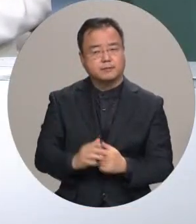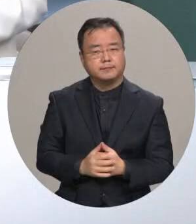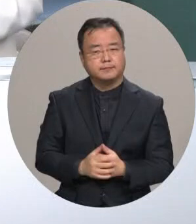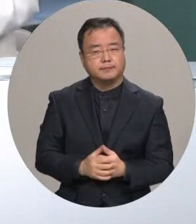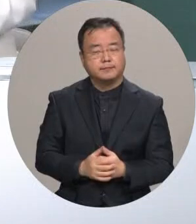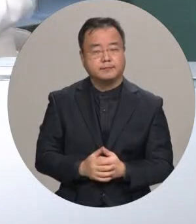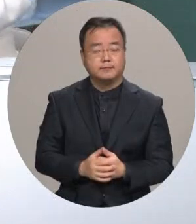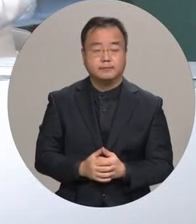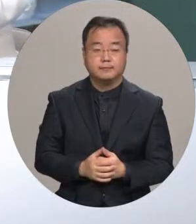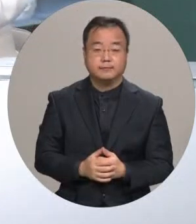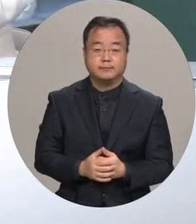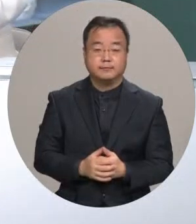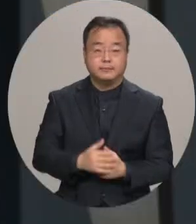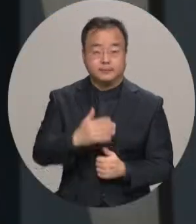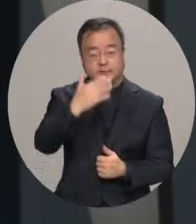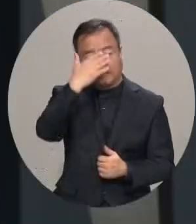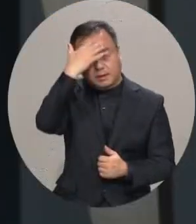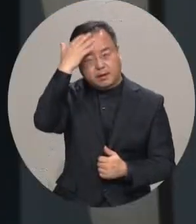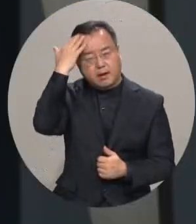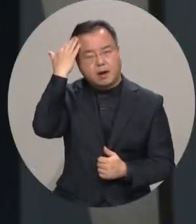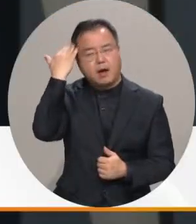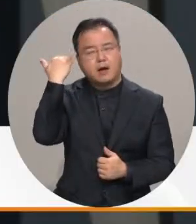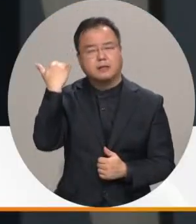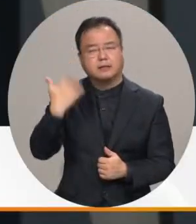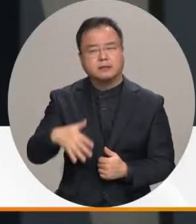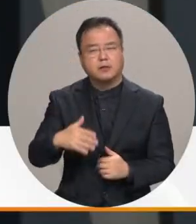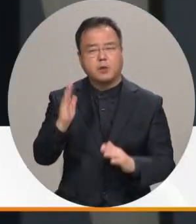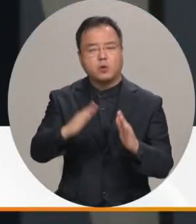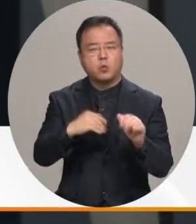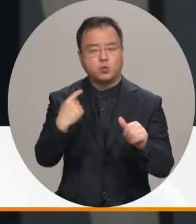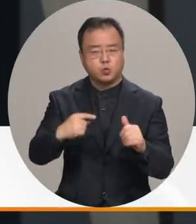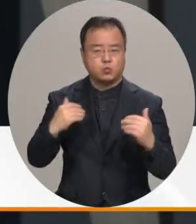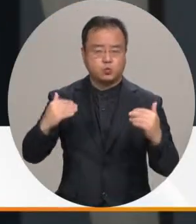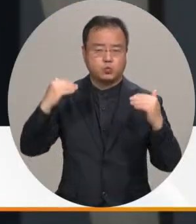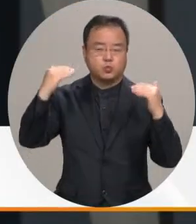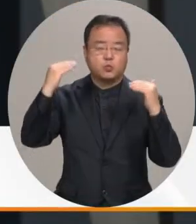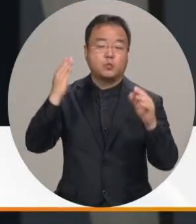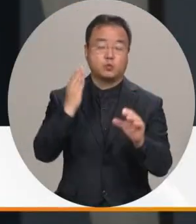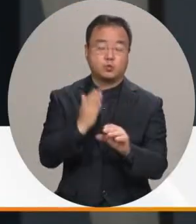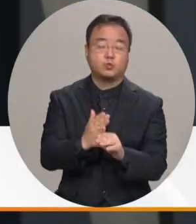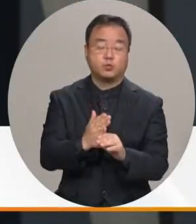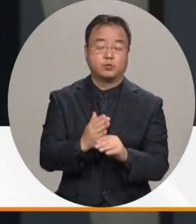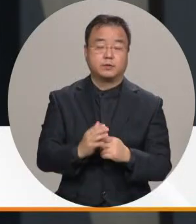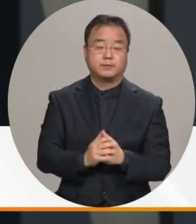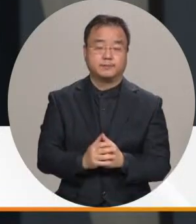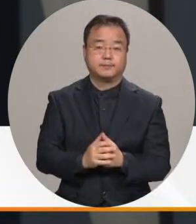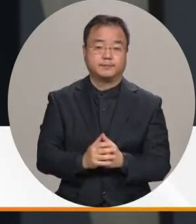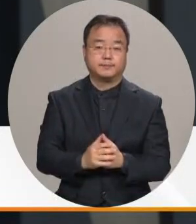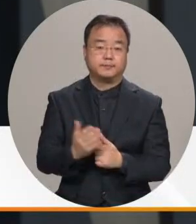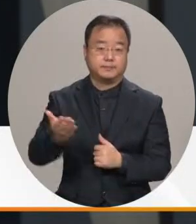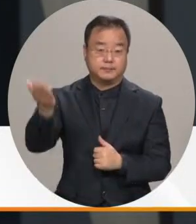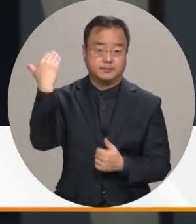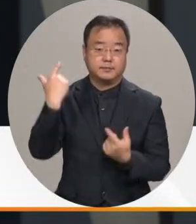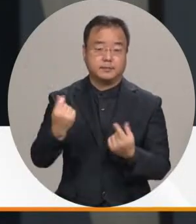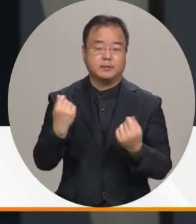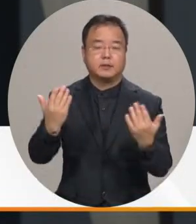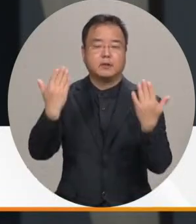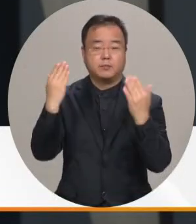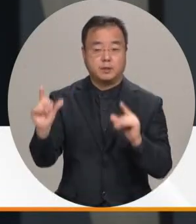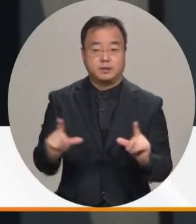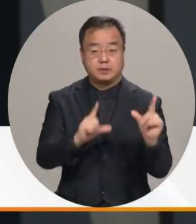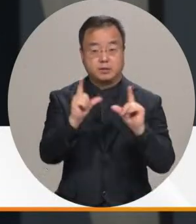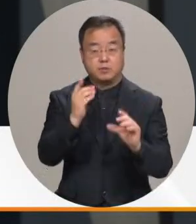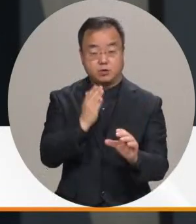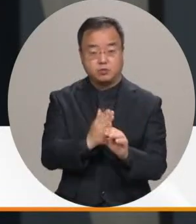네. 다행스럽게도 공교육 제도는 많이 성숙했다고 저는 생각합니다. 그래서 예전처럼 학교 생활을